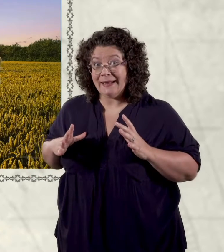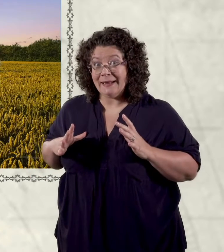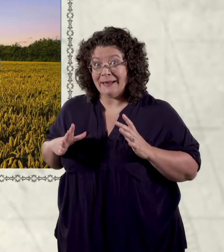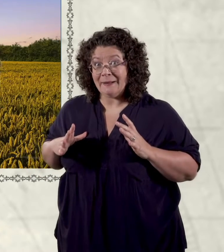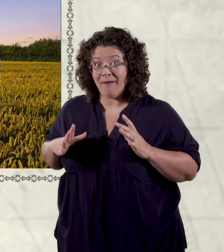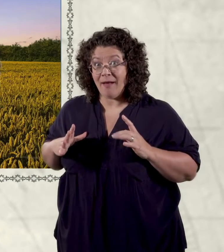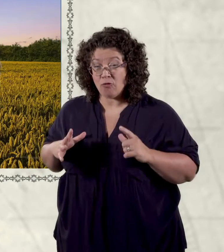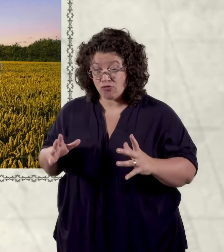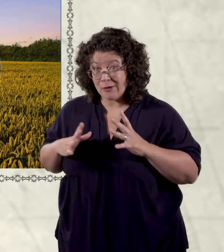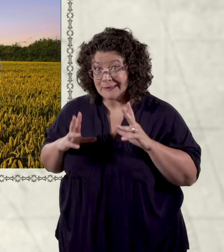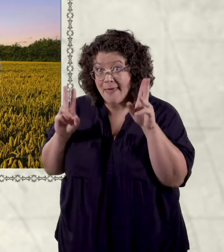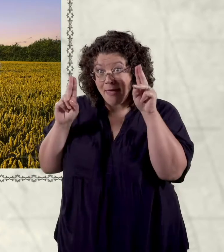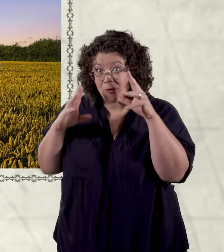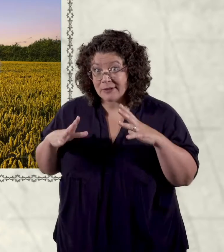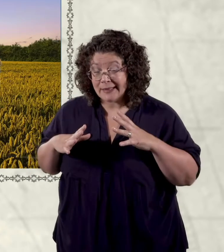Ti'n barod?